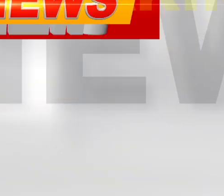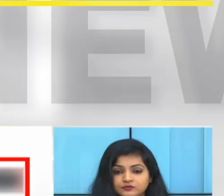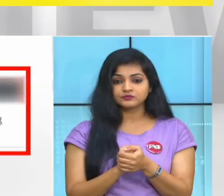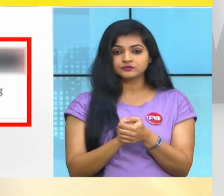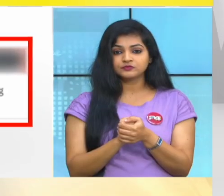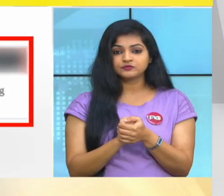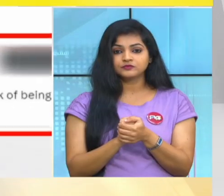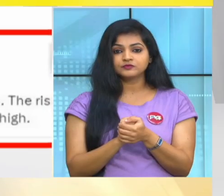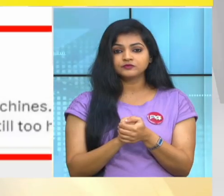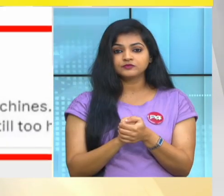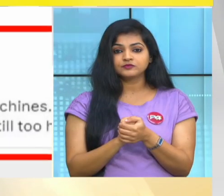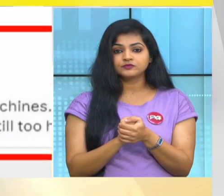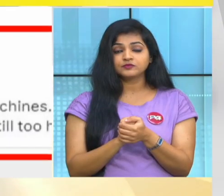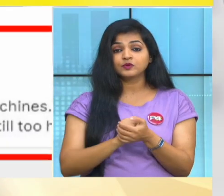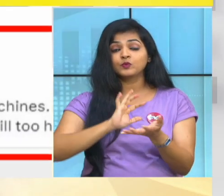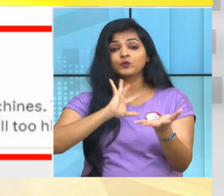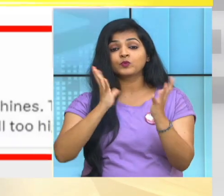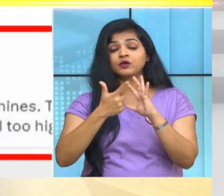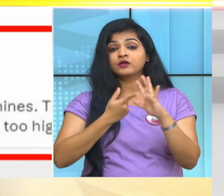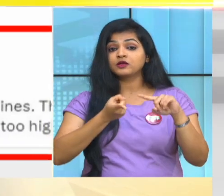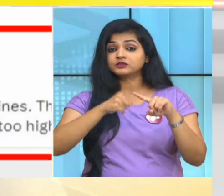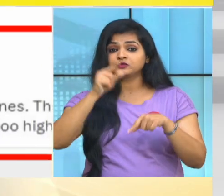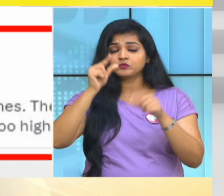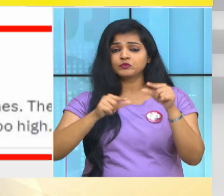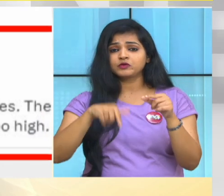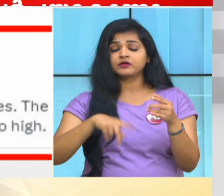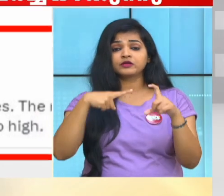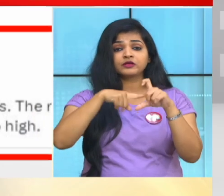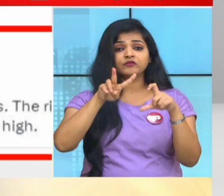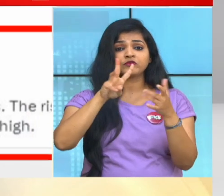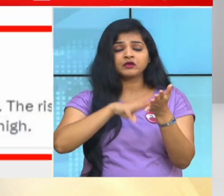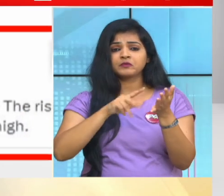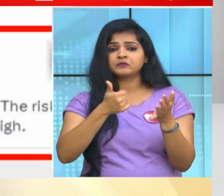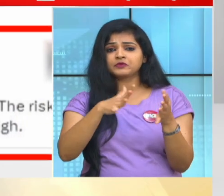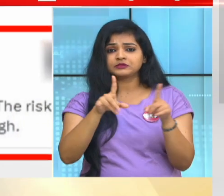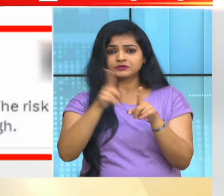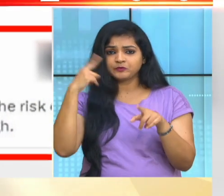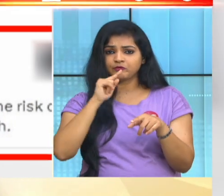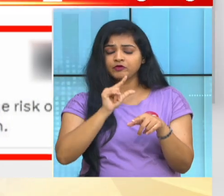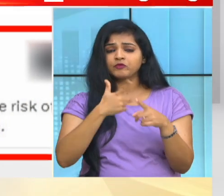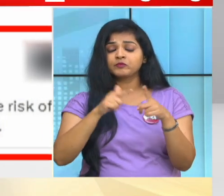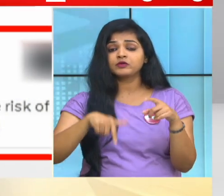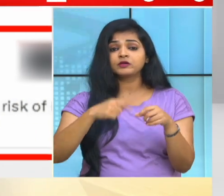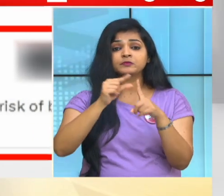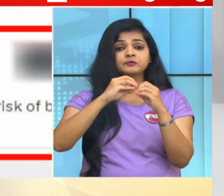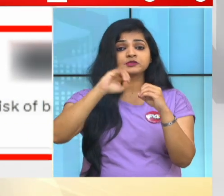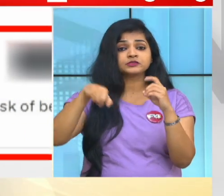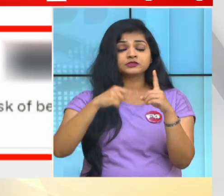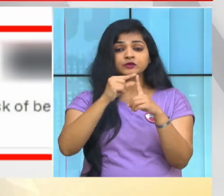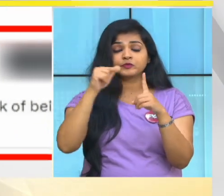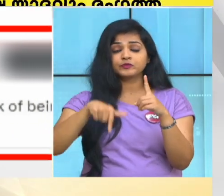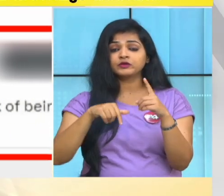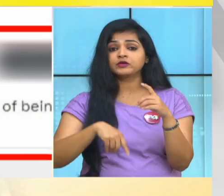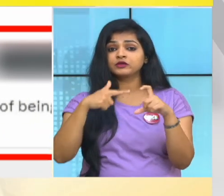എന്തുകൊണ്ടാണ് BJP EVMകൾക്ക് വേണ്ടി ഇത്തരത്തിൽ നിർബന്ധം പിടിക്കുന്നത് എന്നും രാജ്യത്ത് നടക്കാനിരിക്കുന്ന തെരഞ്ഞെടുപ്പുകളെല്ലാം തന്നെ ബാലറ്റ് പേപ്പറിൽ